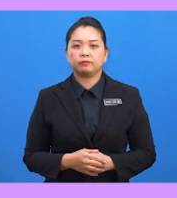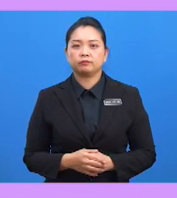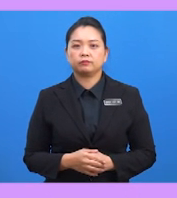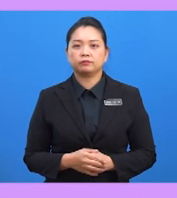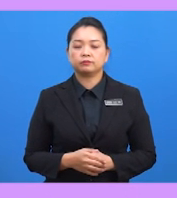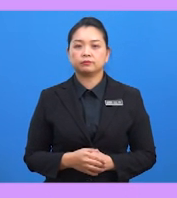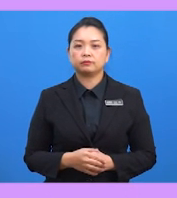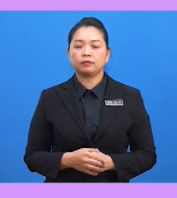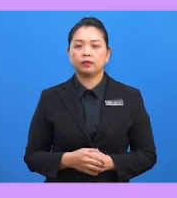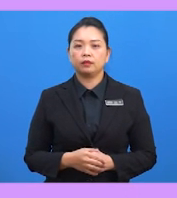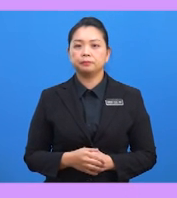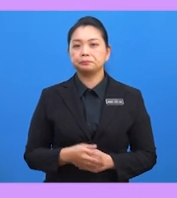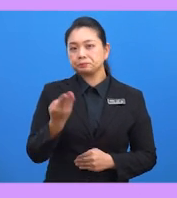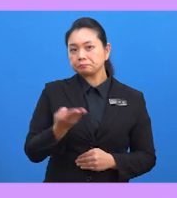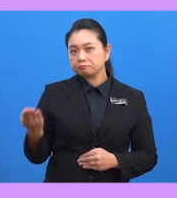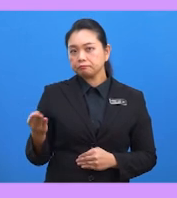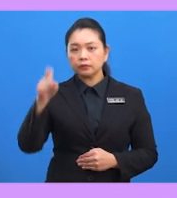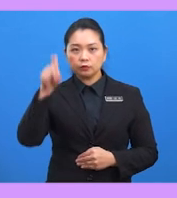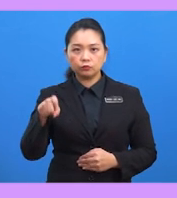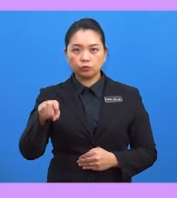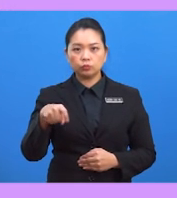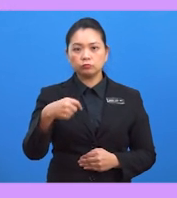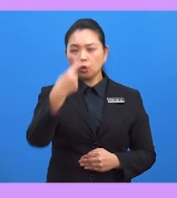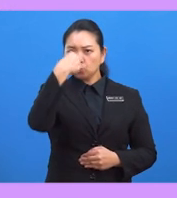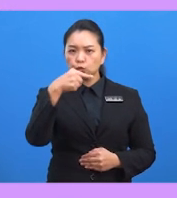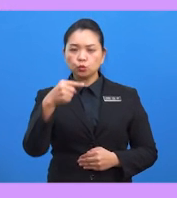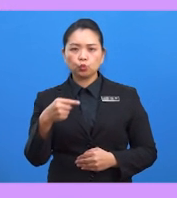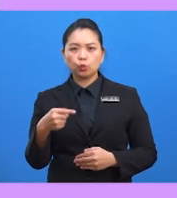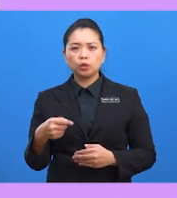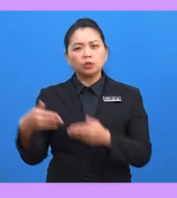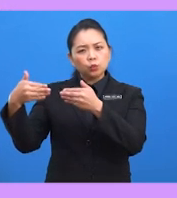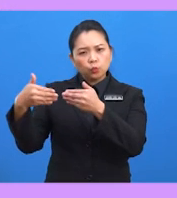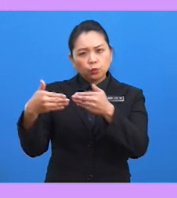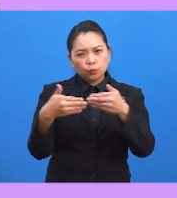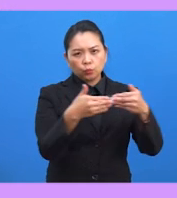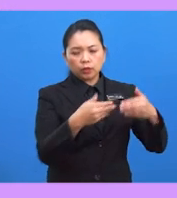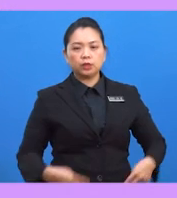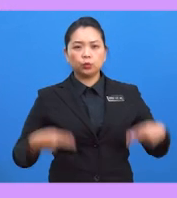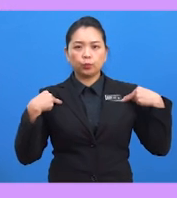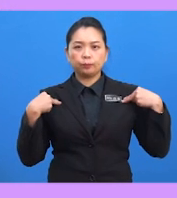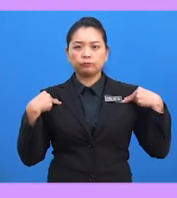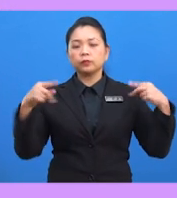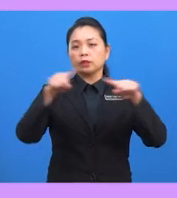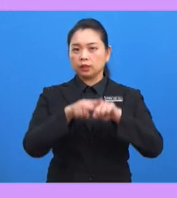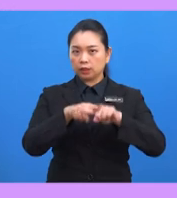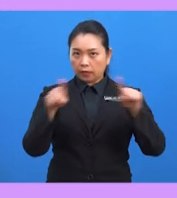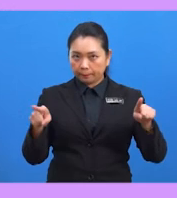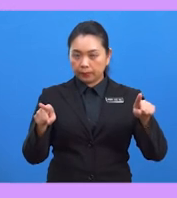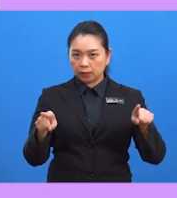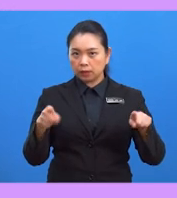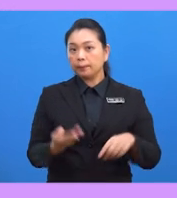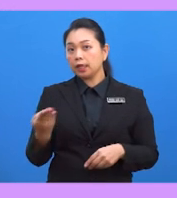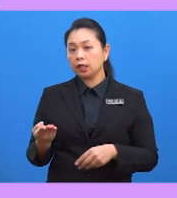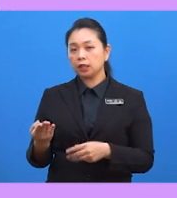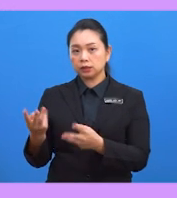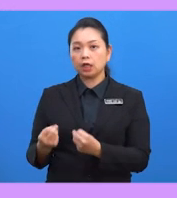Pertama, barang keperluan diperlukan untuk meneruskan kehidupan, manakala barang kehendak digunakan